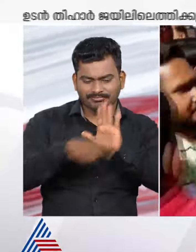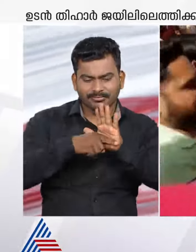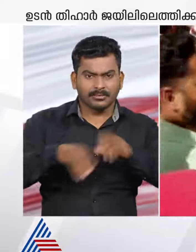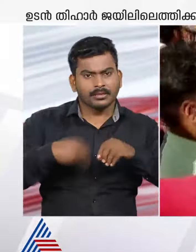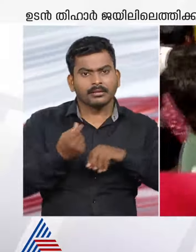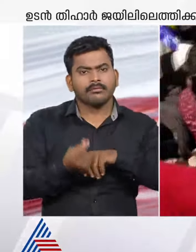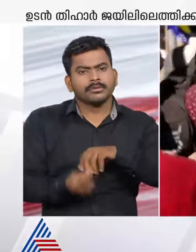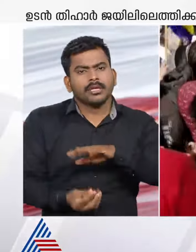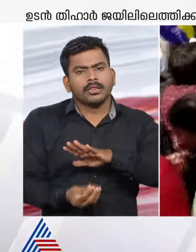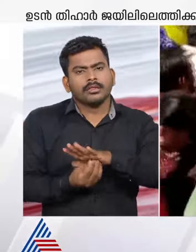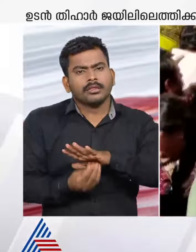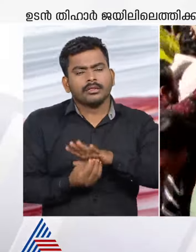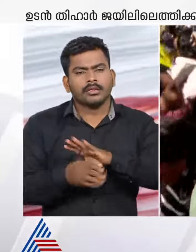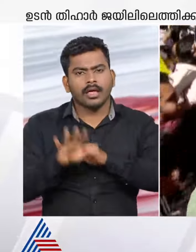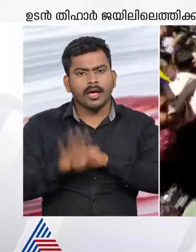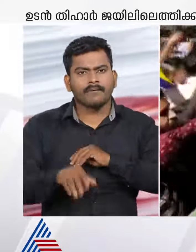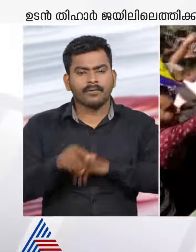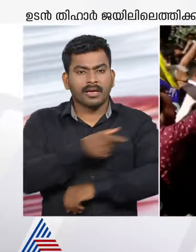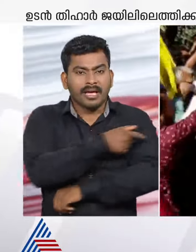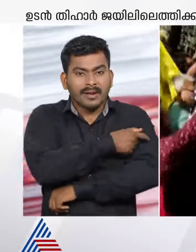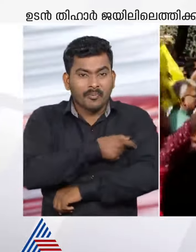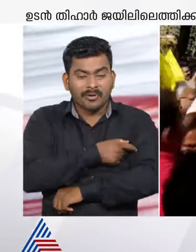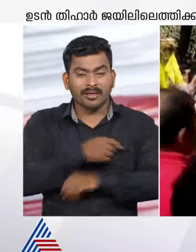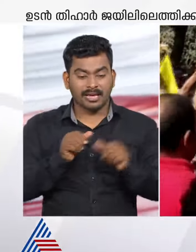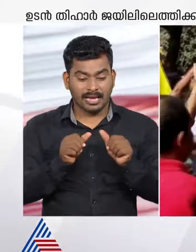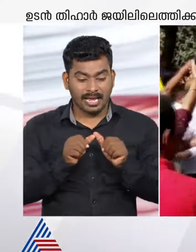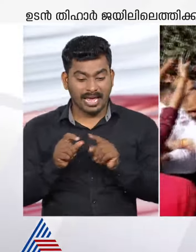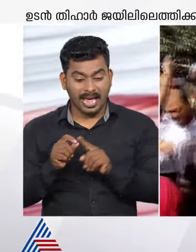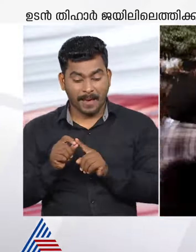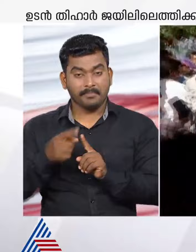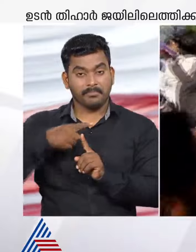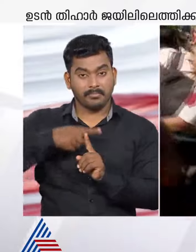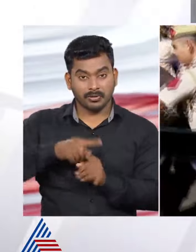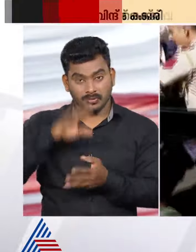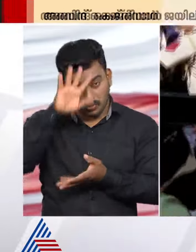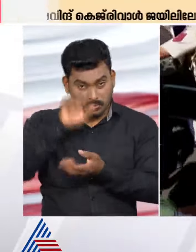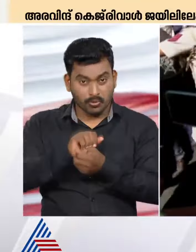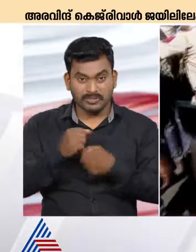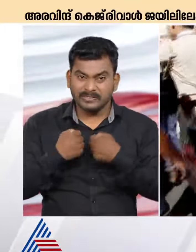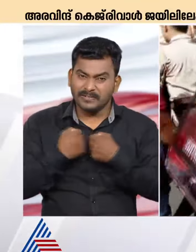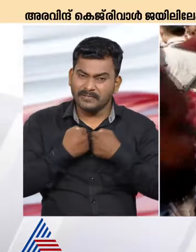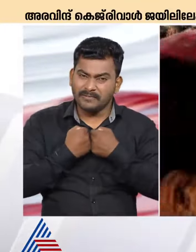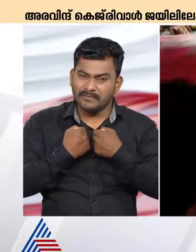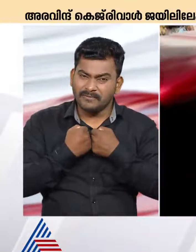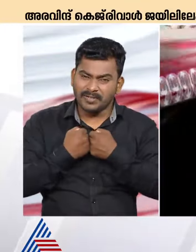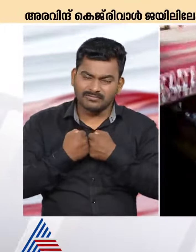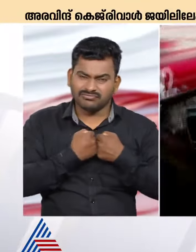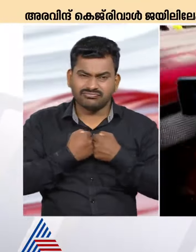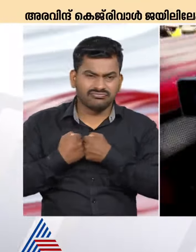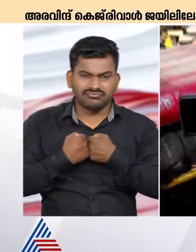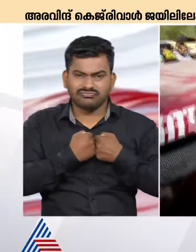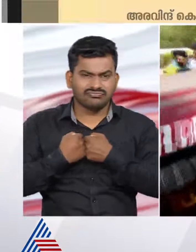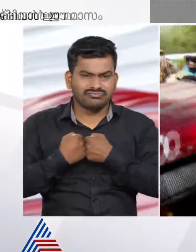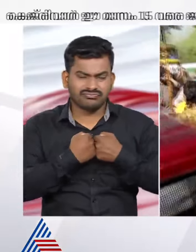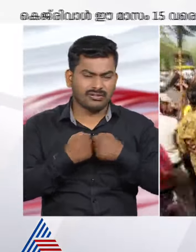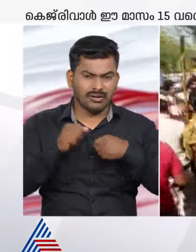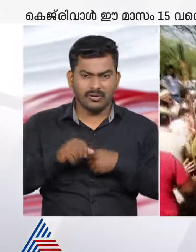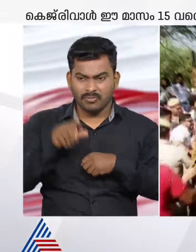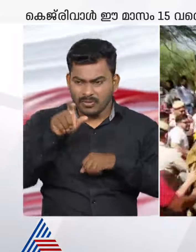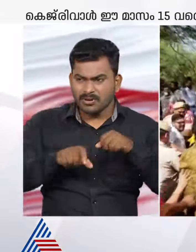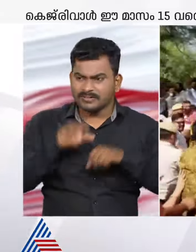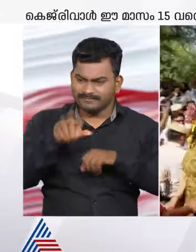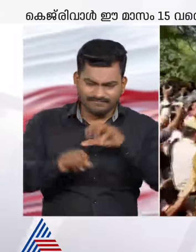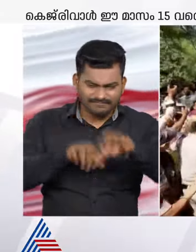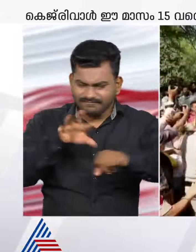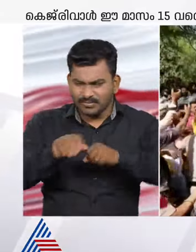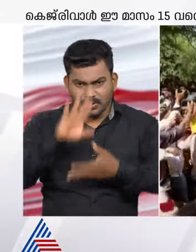തമ്മിൽ ഒരു കയ്യേറ്റമുണ്ടാകാനുള്ള ബലപ്രയോഗമുണ്ടാകുന്ന കാഴ്ചകളാണ് നമുക്ക് ഇപ്പോൾ കാണാൻ കഴിയുന്നത്. പ്രവർത്തകരെ പോലീസ് ബലം പ്രയോഗിച്ച് ഇവിടെ നിന്ന്